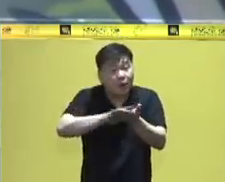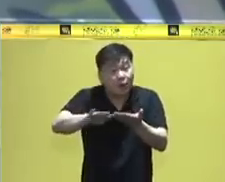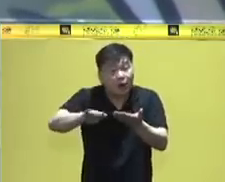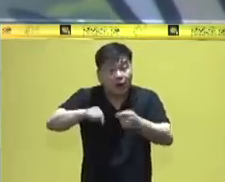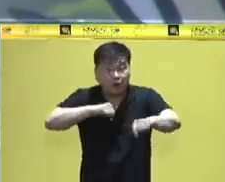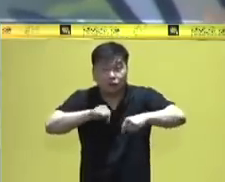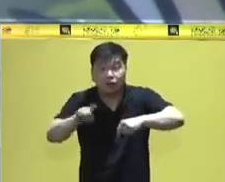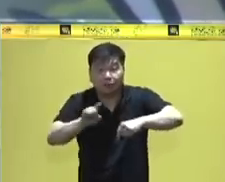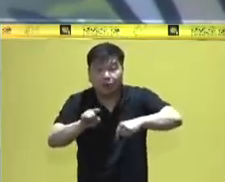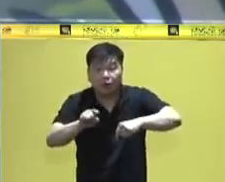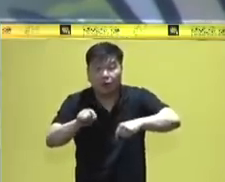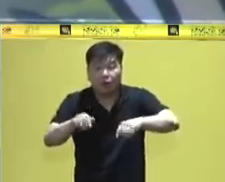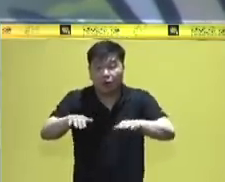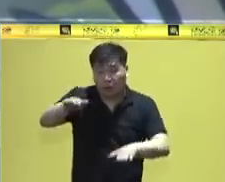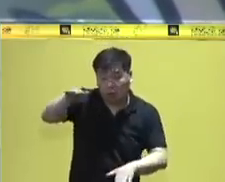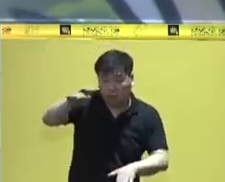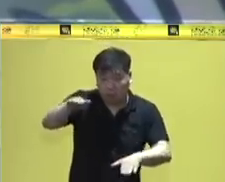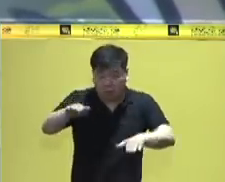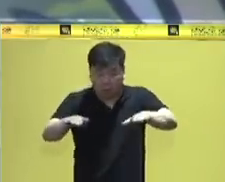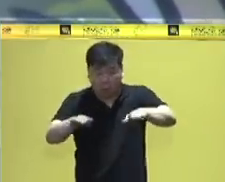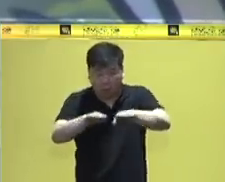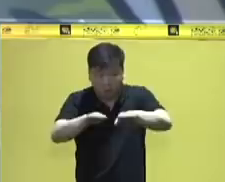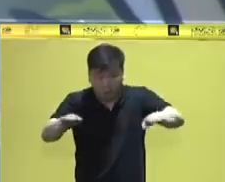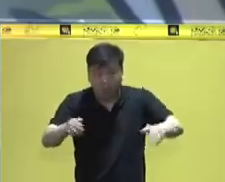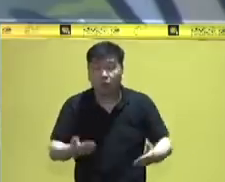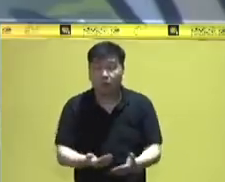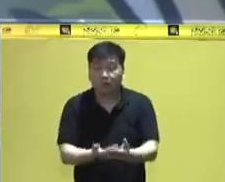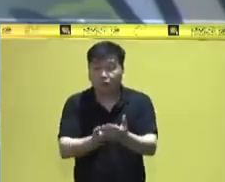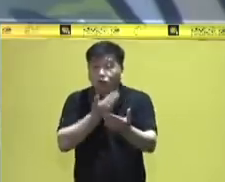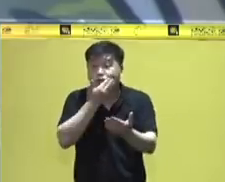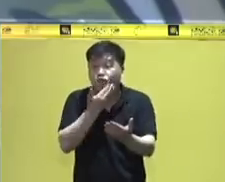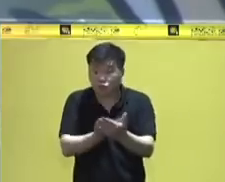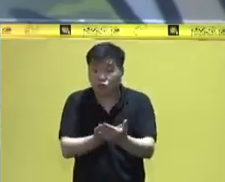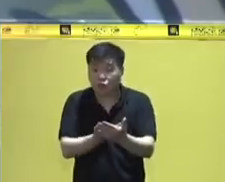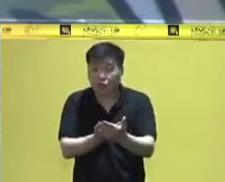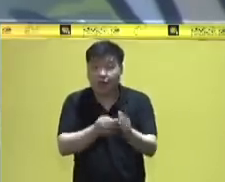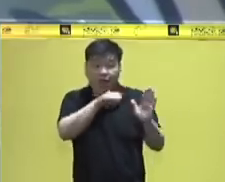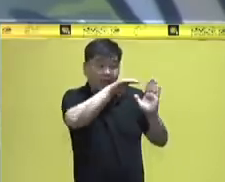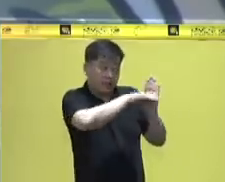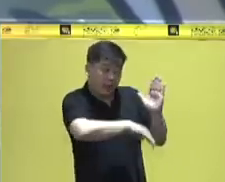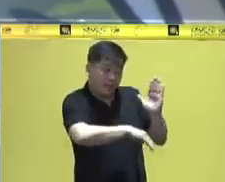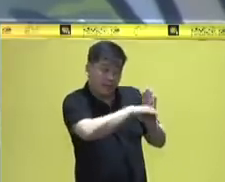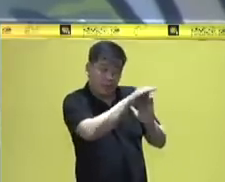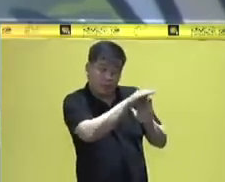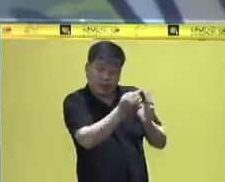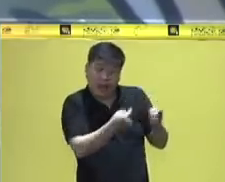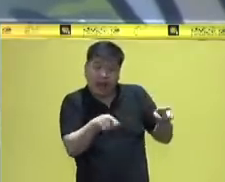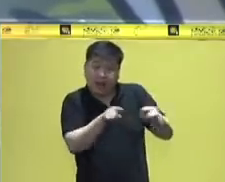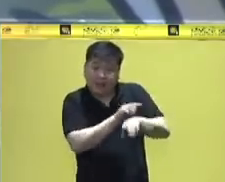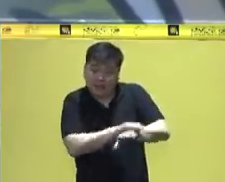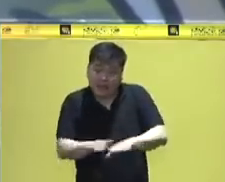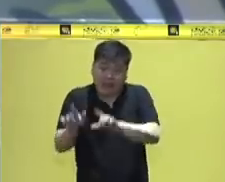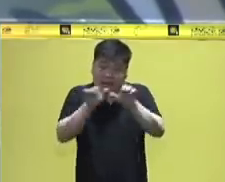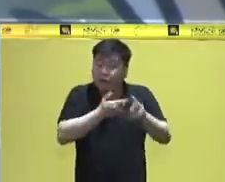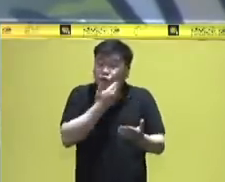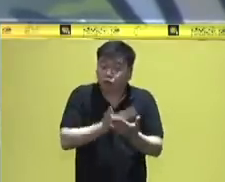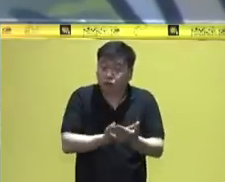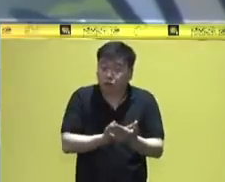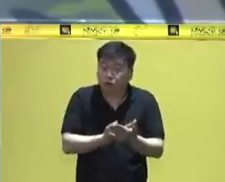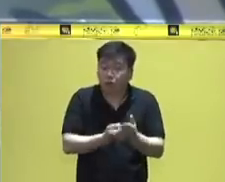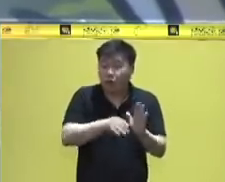사실은 균형발전이 한 부분입니다. 어쨌든 간에 남과 북이 함께 잘 살아야 되지 않습니까? 물론 뭐